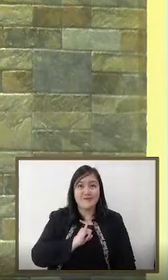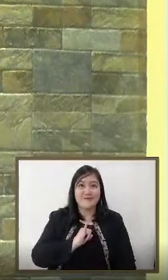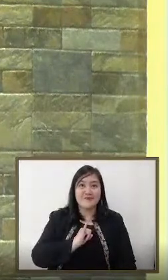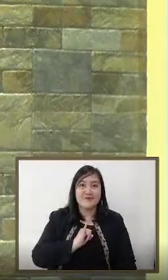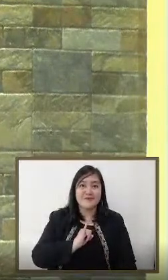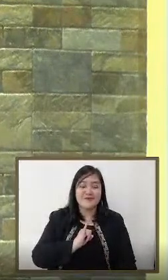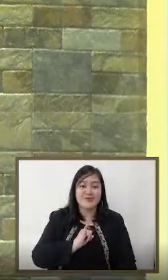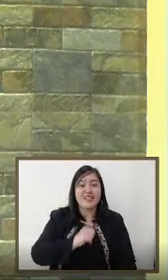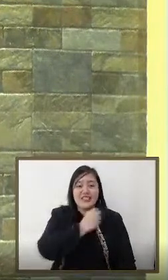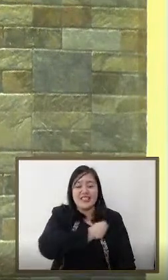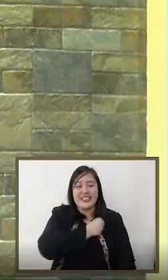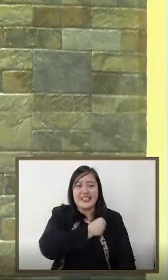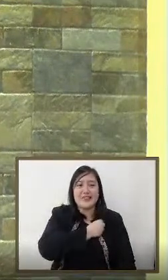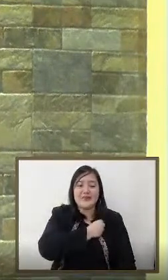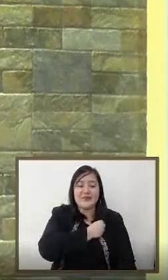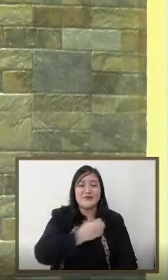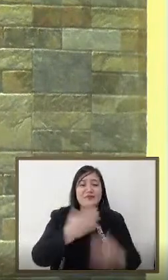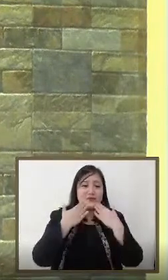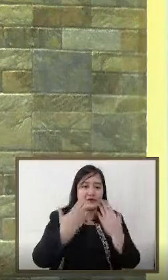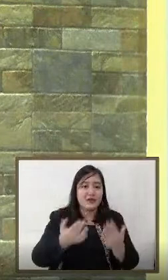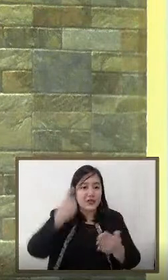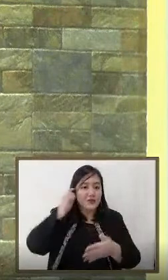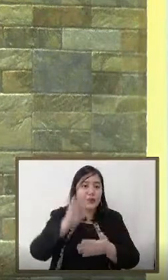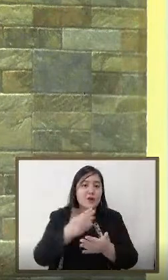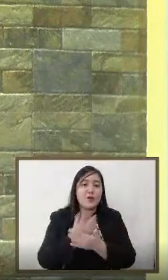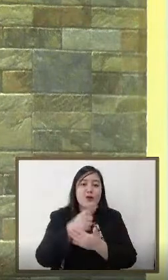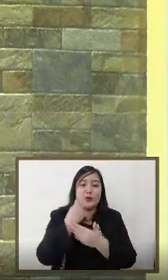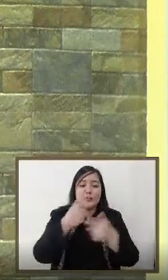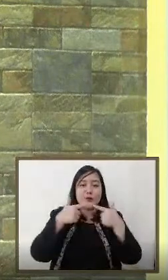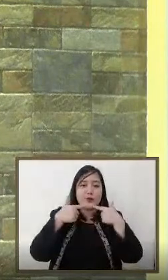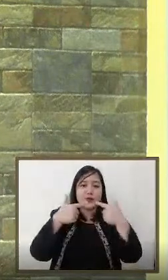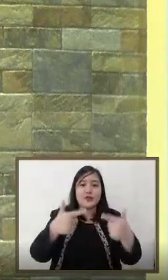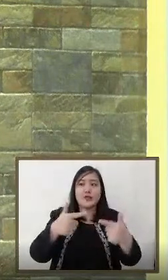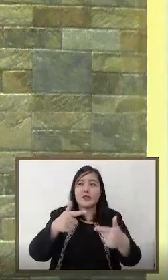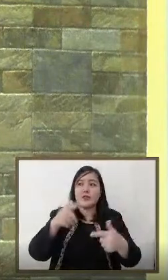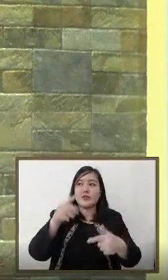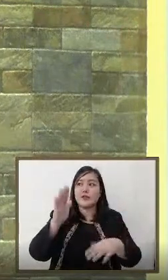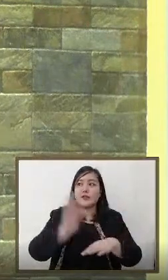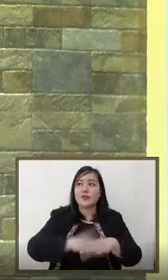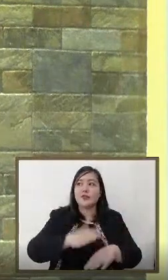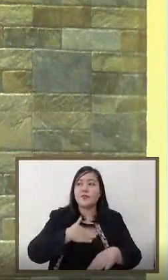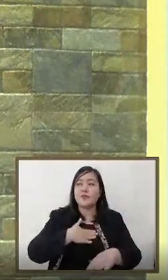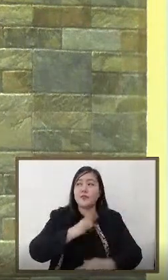Maraming salamat din po sa mga nag-greet po sa akin ng birthday ko.